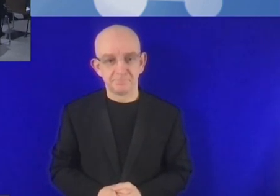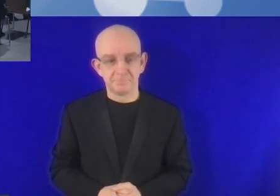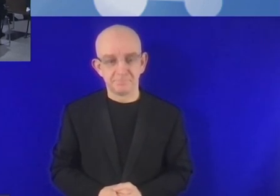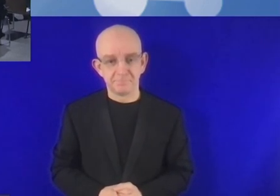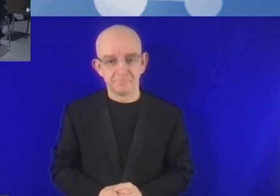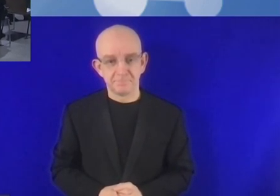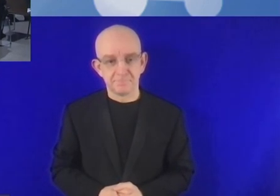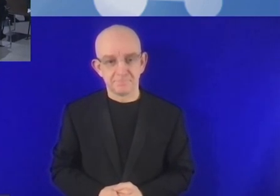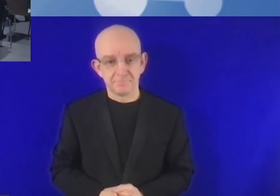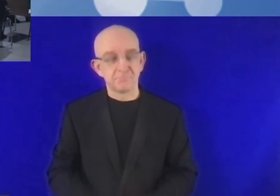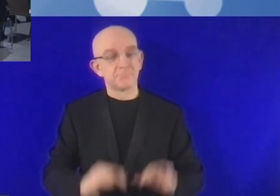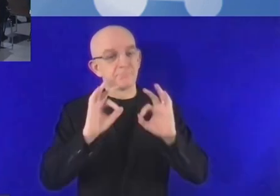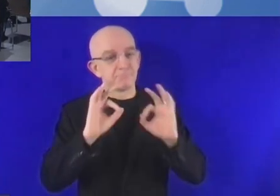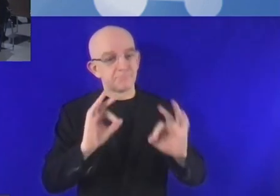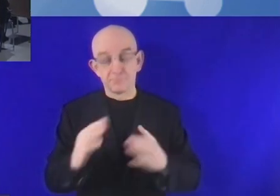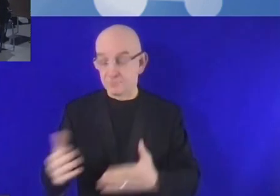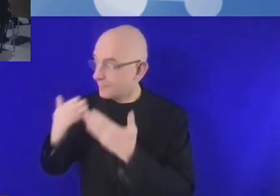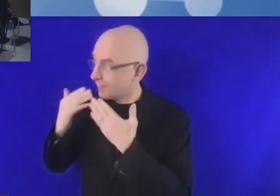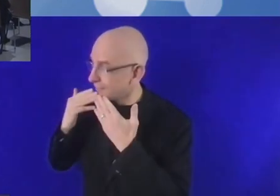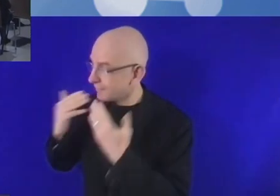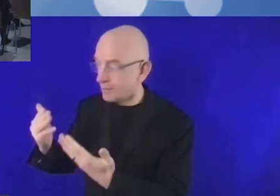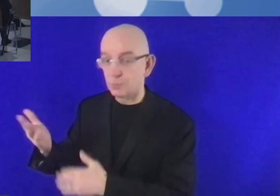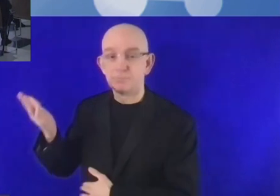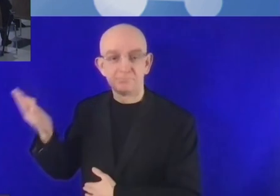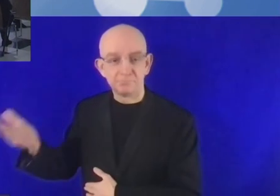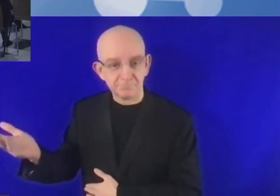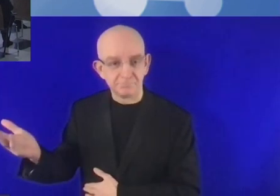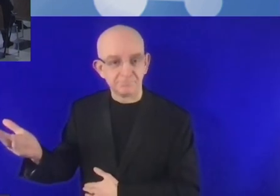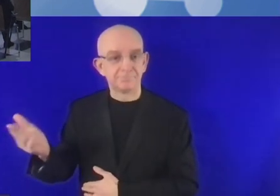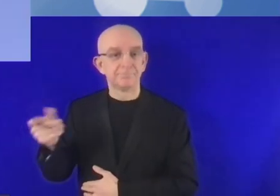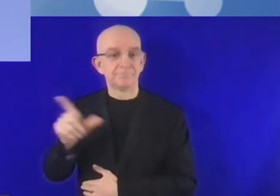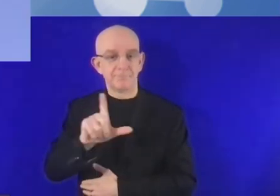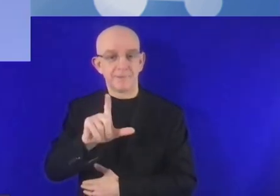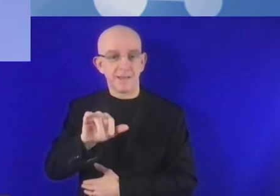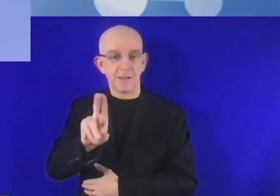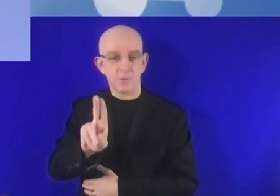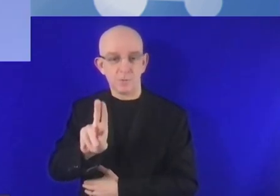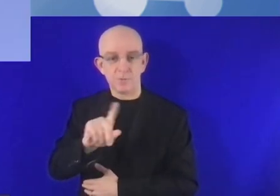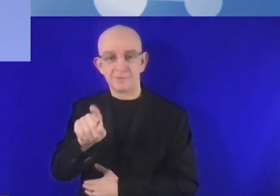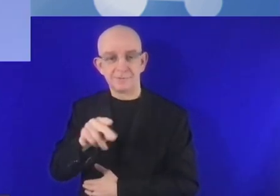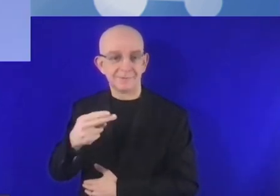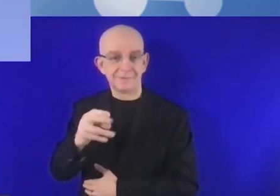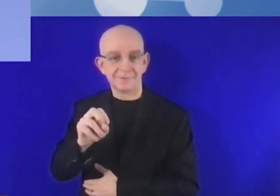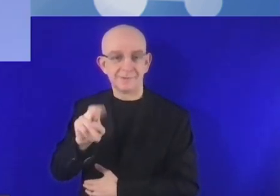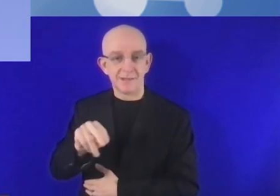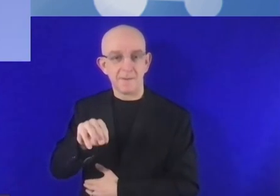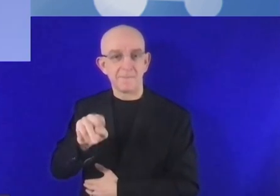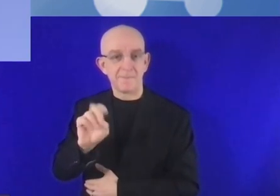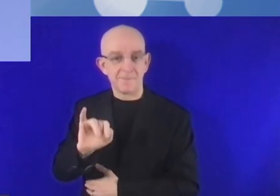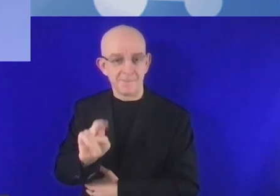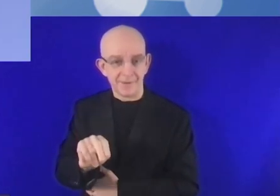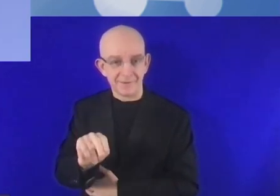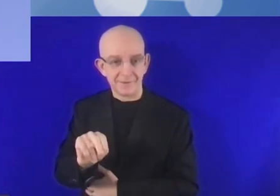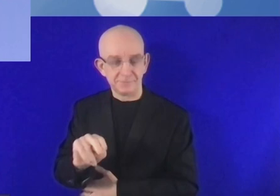Serdecznie dziękujemy. Był to pan Liu Zhenmin, podsekretarz generalny do spraw społeczno-gospodarczych Organizacji